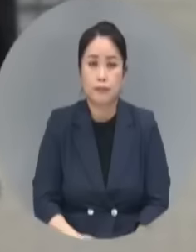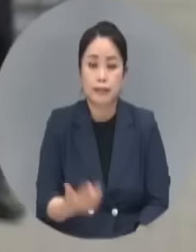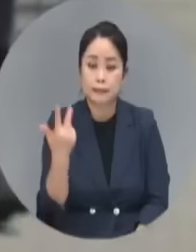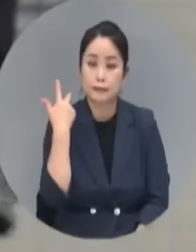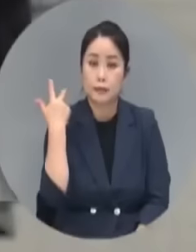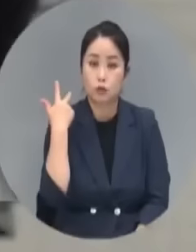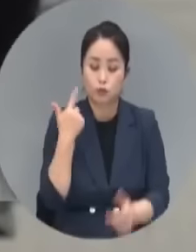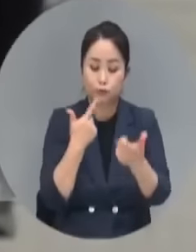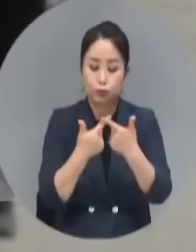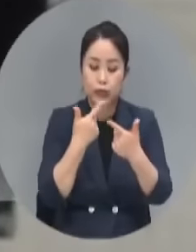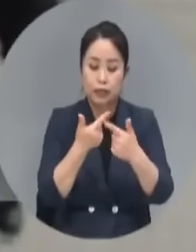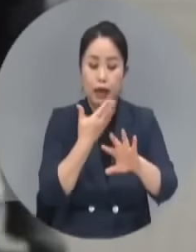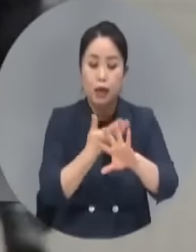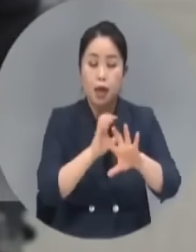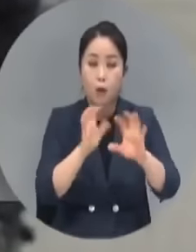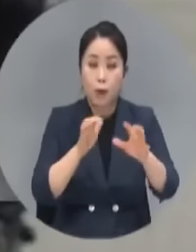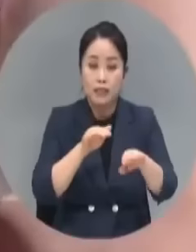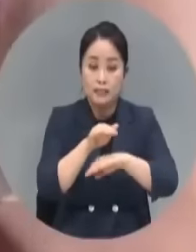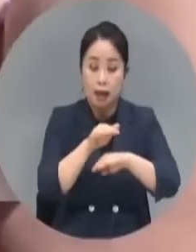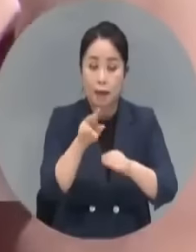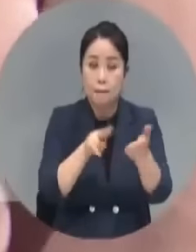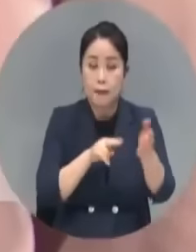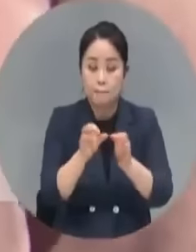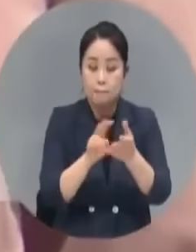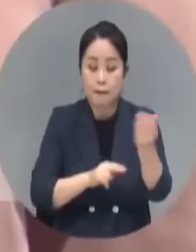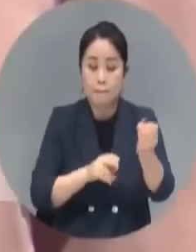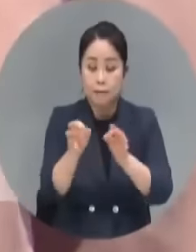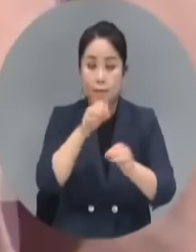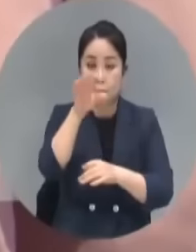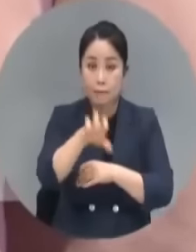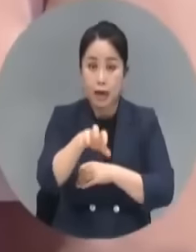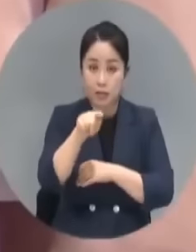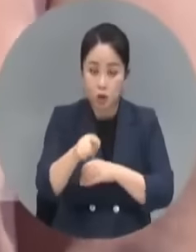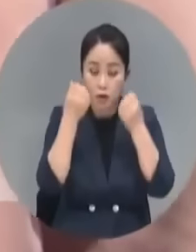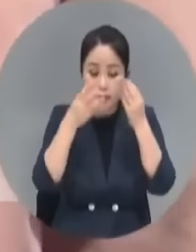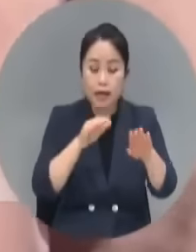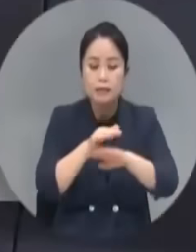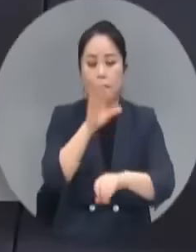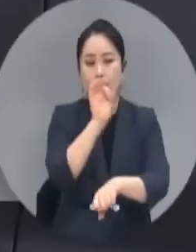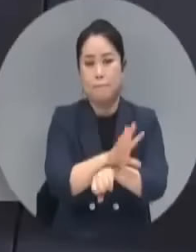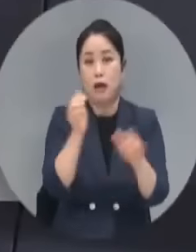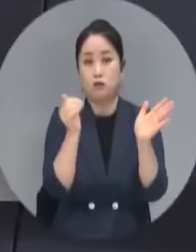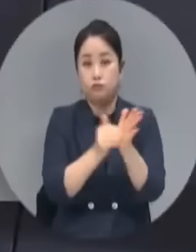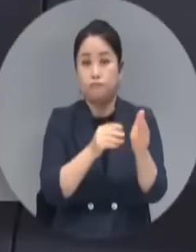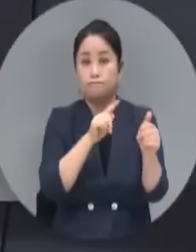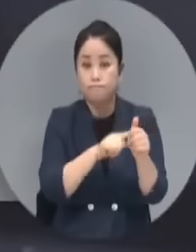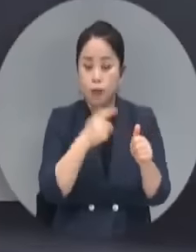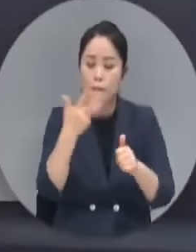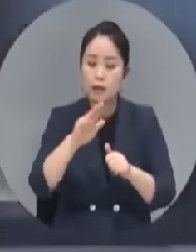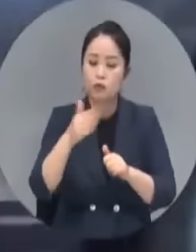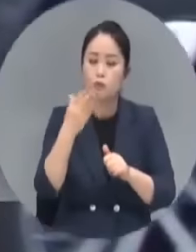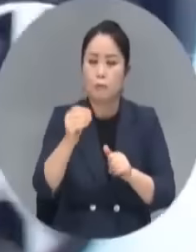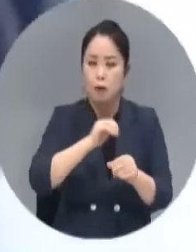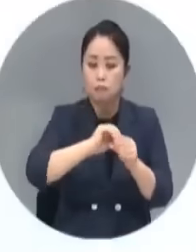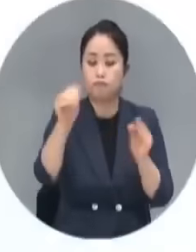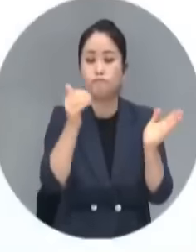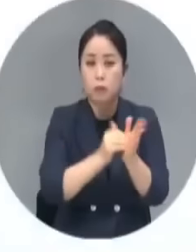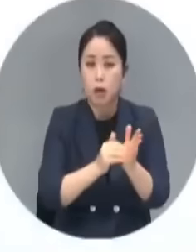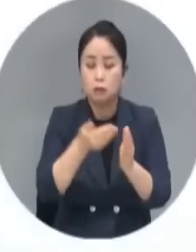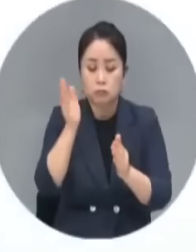지난주 부산의 한 수입차 매장에서 새 차를 계약한 30대 남성. 차값 8,900여만 원을 모두 납부했지만